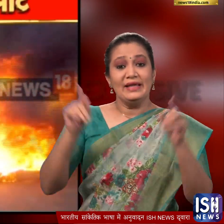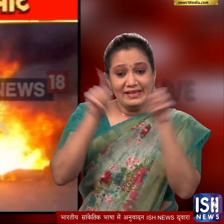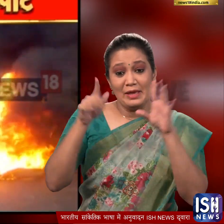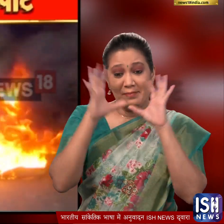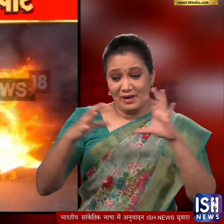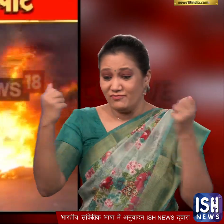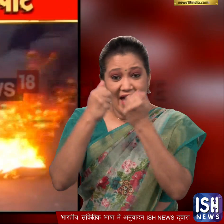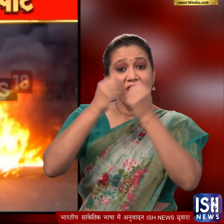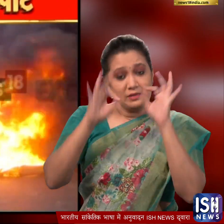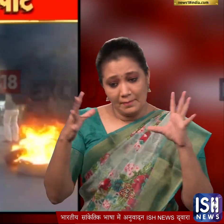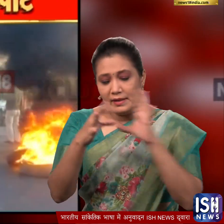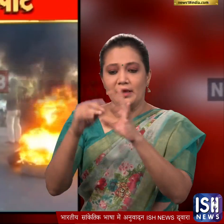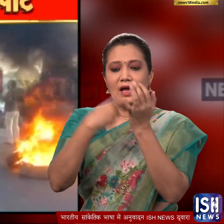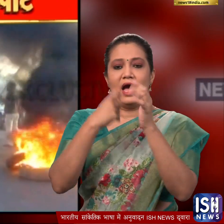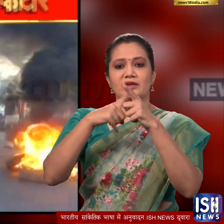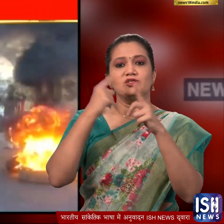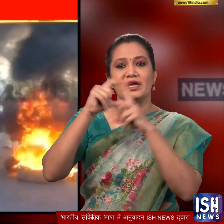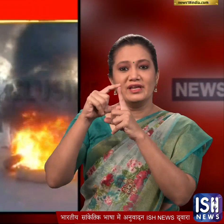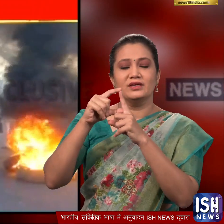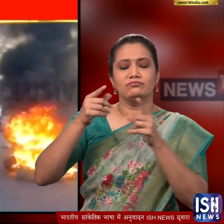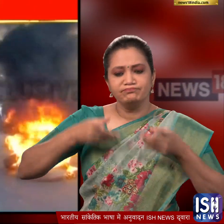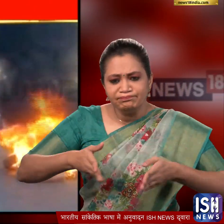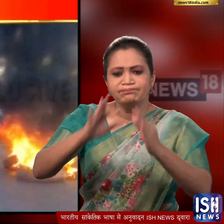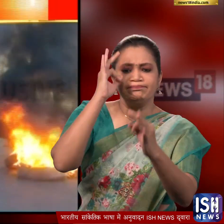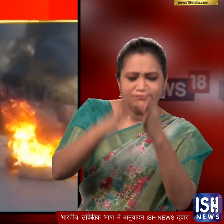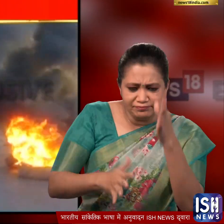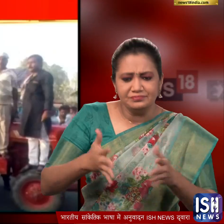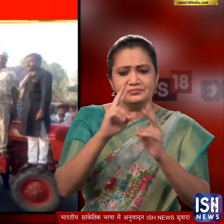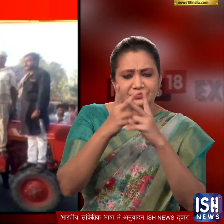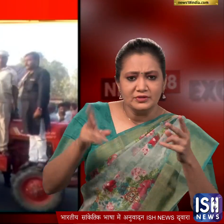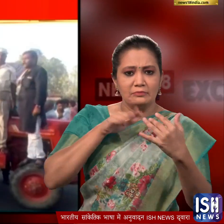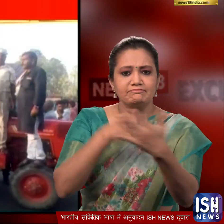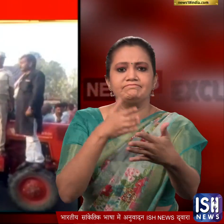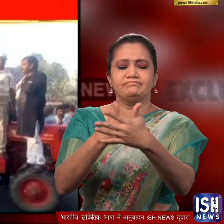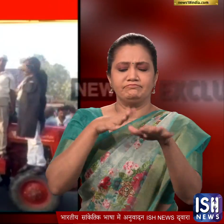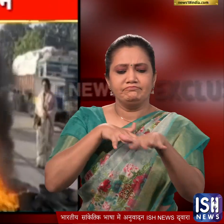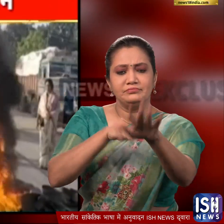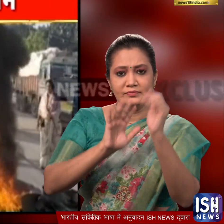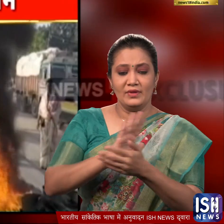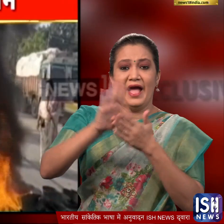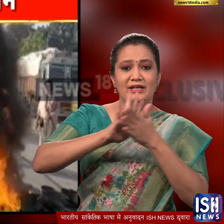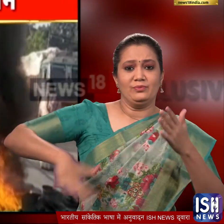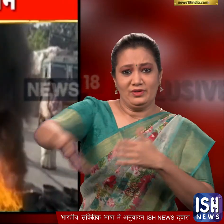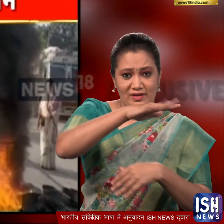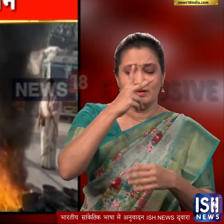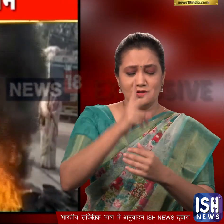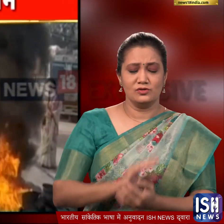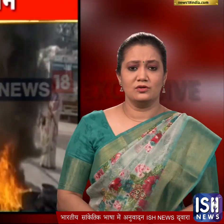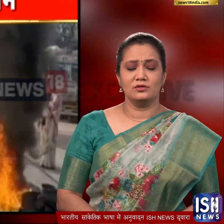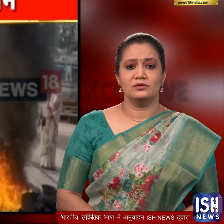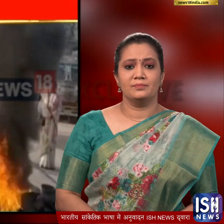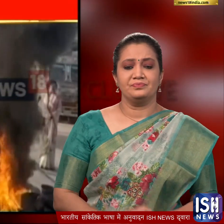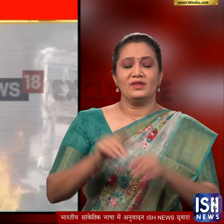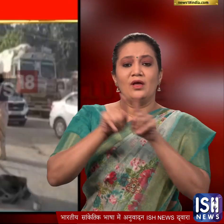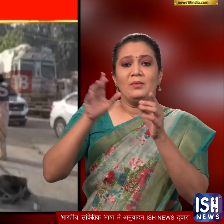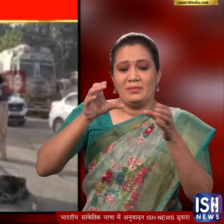और उसी घटना के विरोध में आरजेडी कार्यकर्ताओं ने राज्य की कई सड़कों पर आगजनी की और उन्हें जैम कर दिया। हाजीपुर से जो तस्वीरें सामने आई उनमें